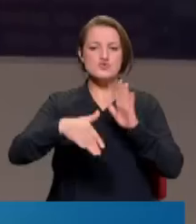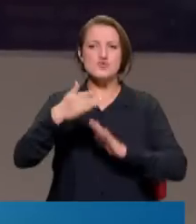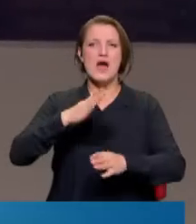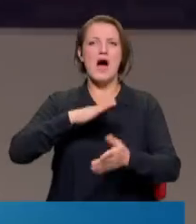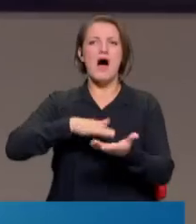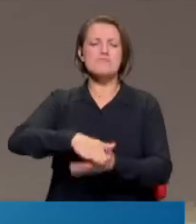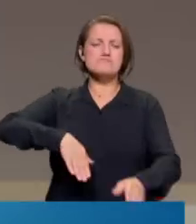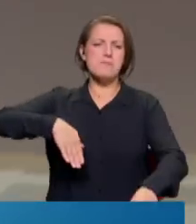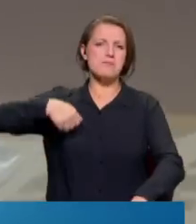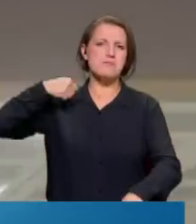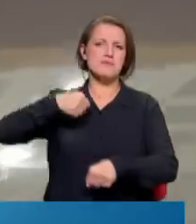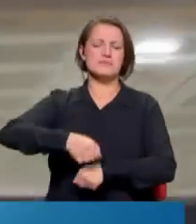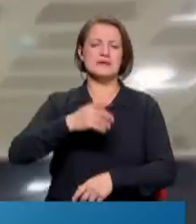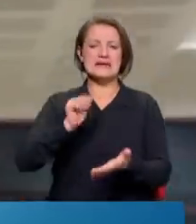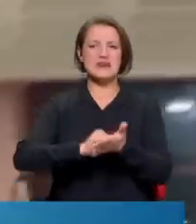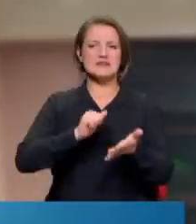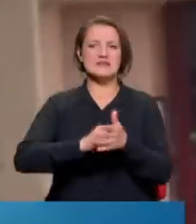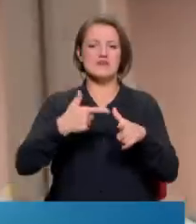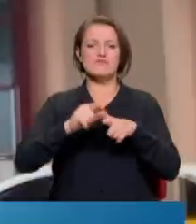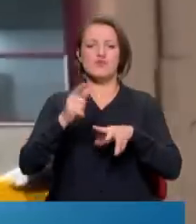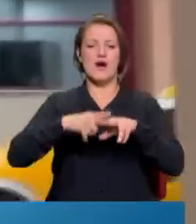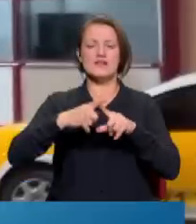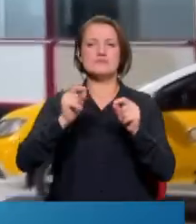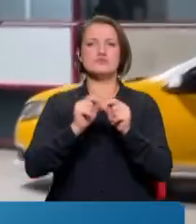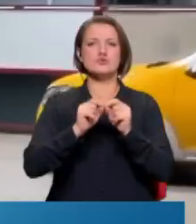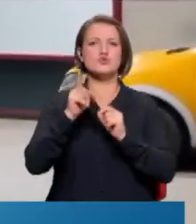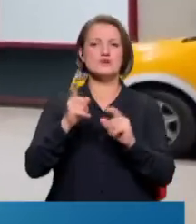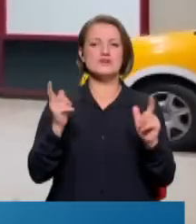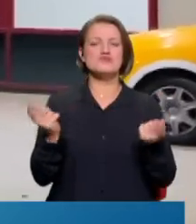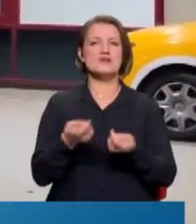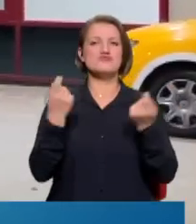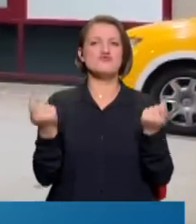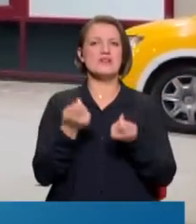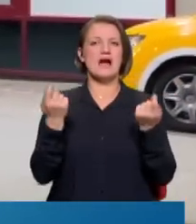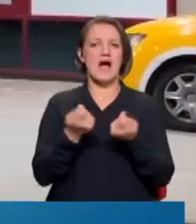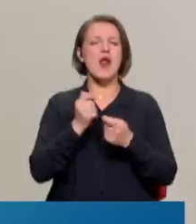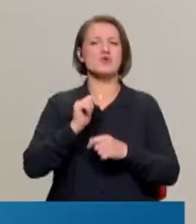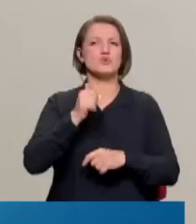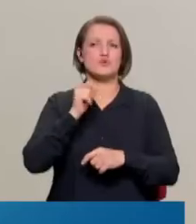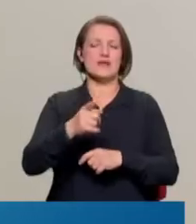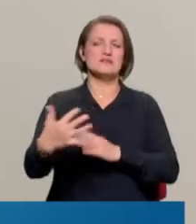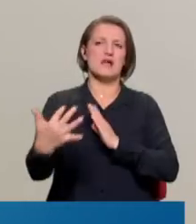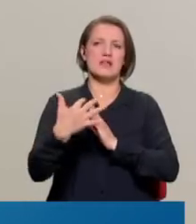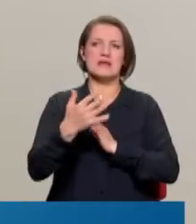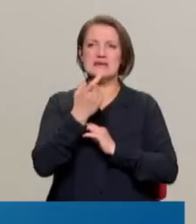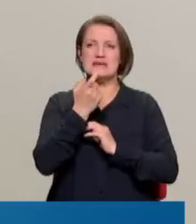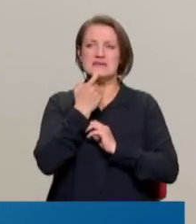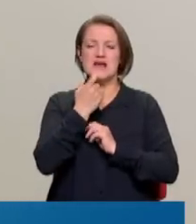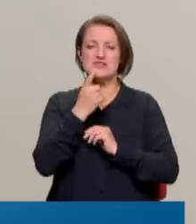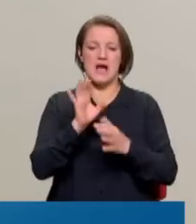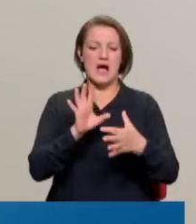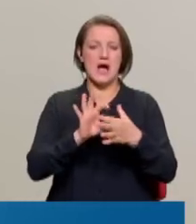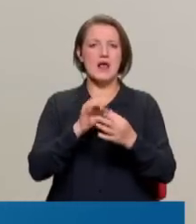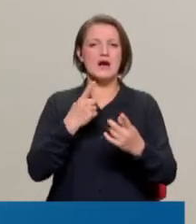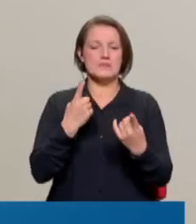tekme tokat darp edildi gazeteci Fuat Bulut çalışan gazeteciler gününde saldırıya uğradı yaşla ilgili bir konu açıldı